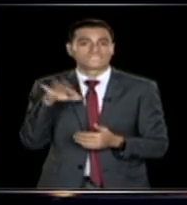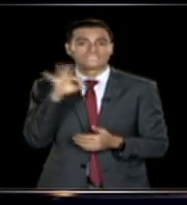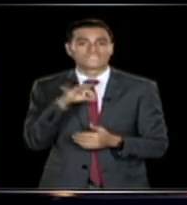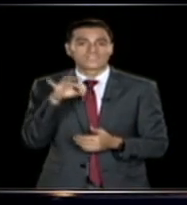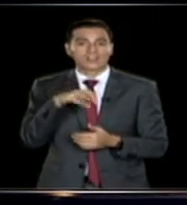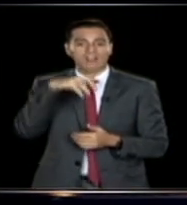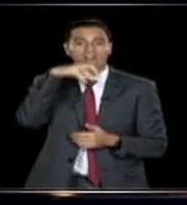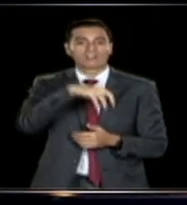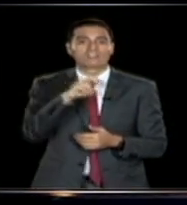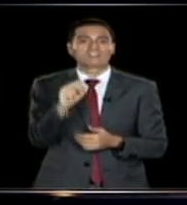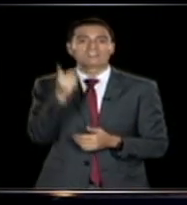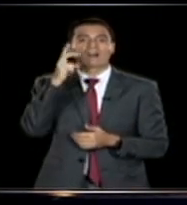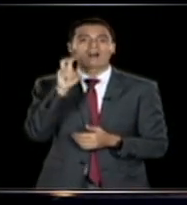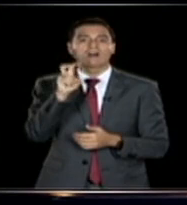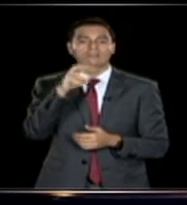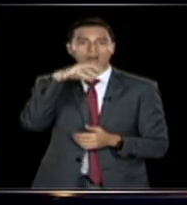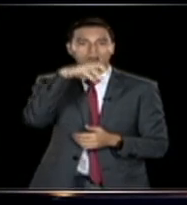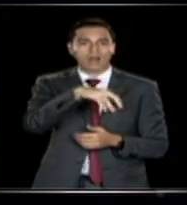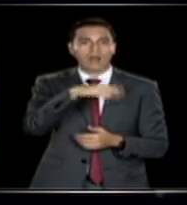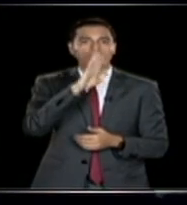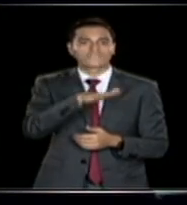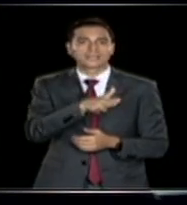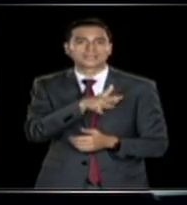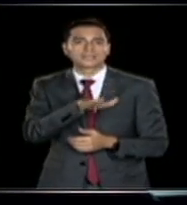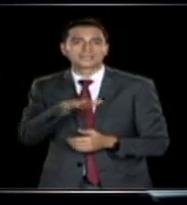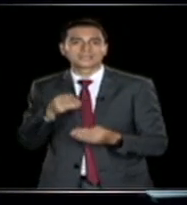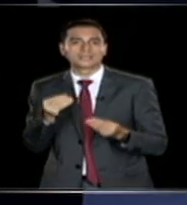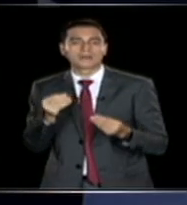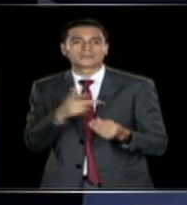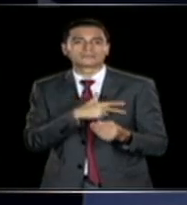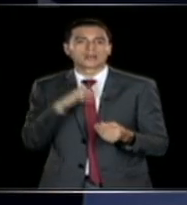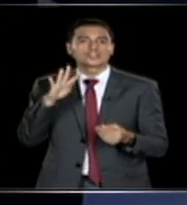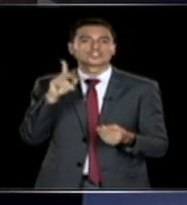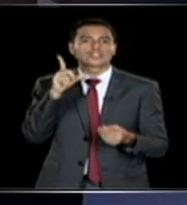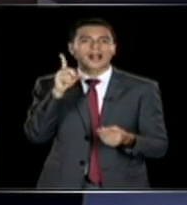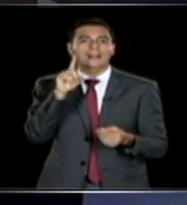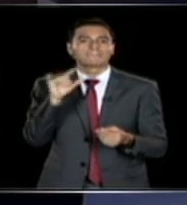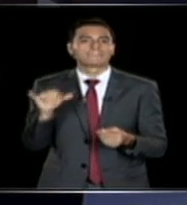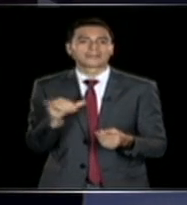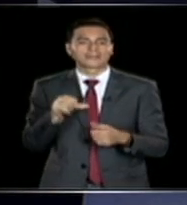جغرافيا، في أي قارة تقع صحراء شلبي؟